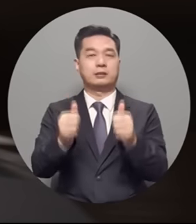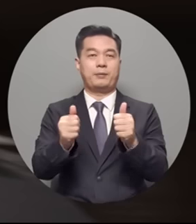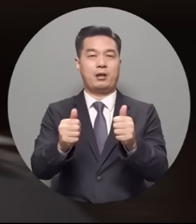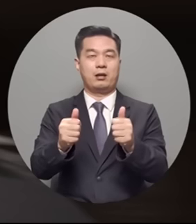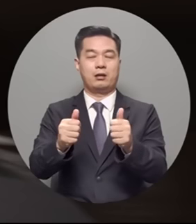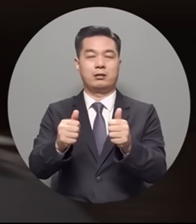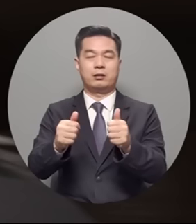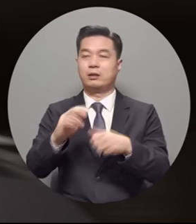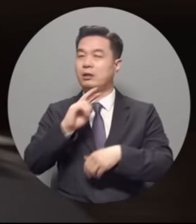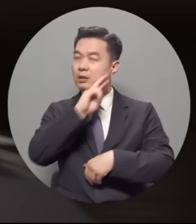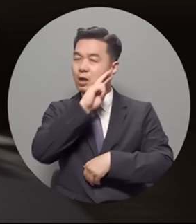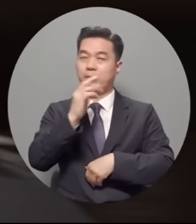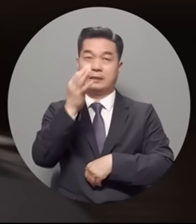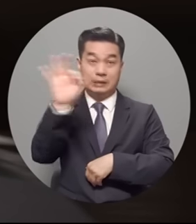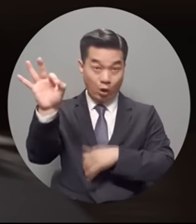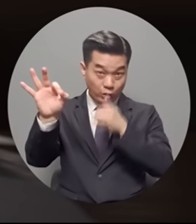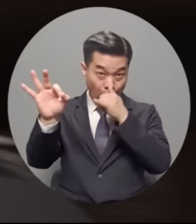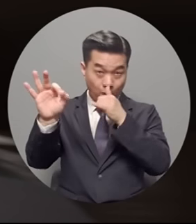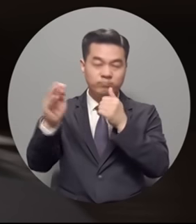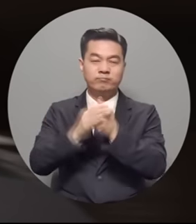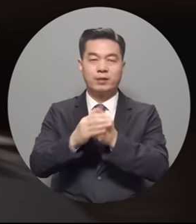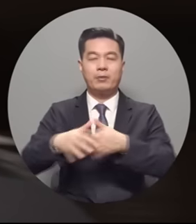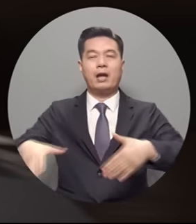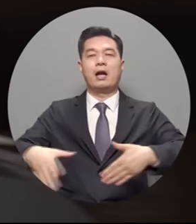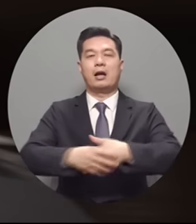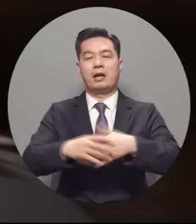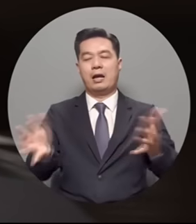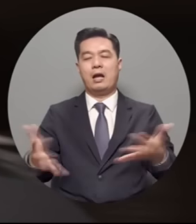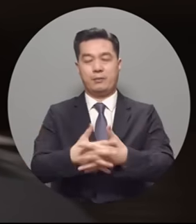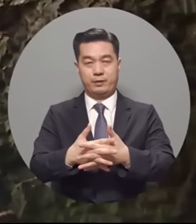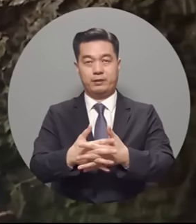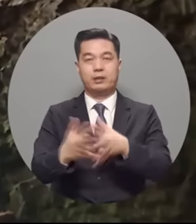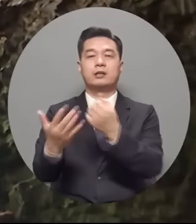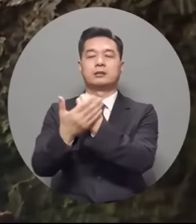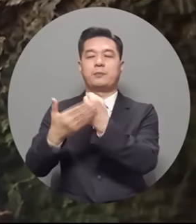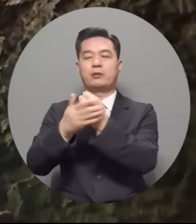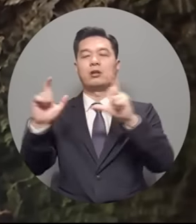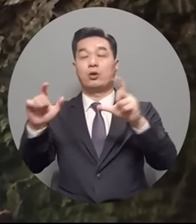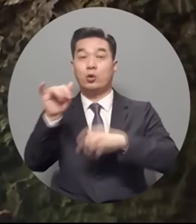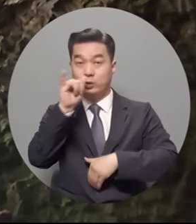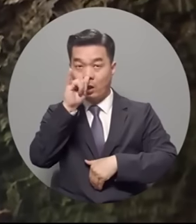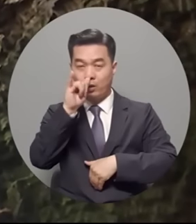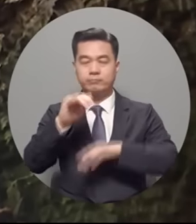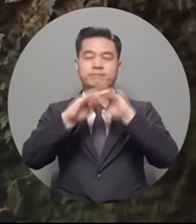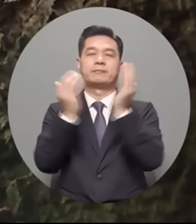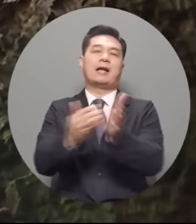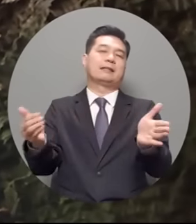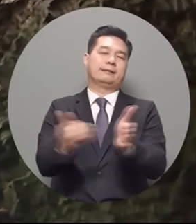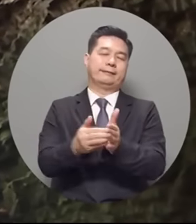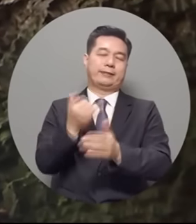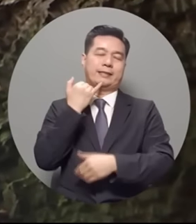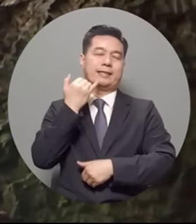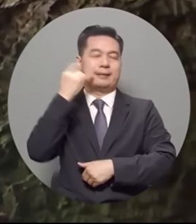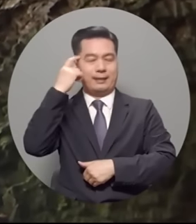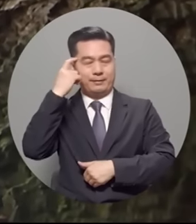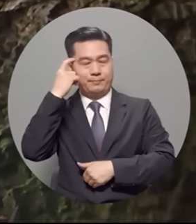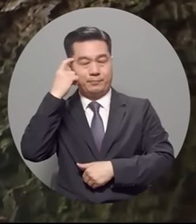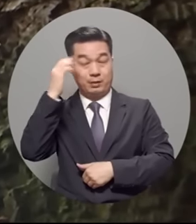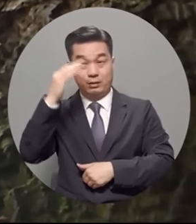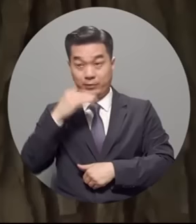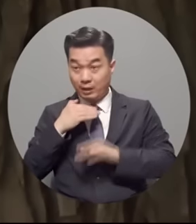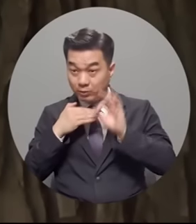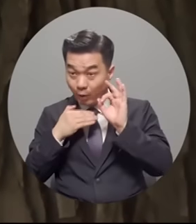혐의를 인정하고 피해자와 합의해 집행유예가 선고됐습니다. 다 끝났다고 안심했지만 그 뒤 새로운